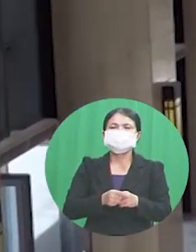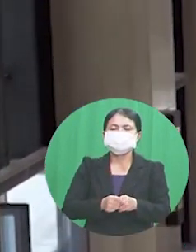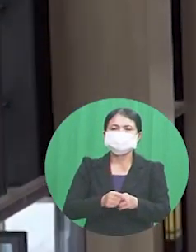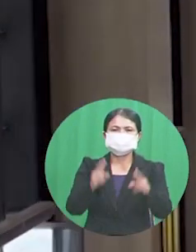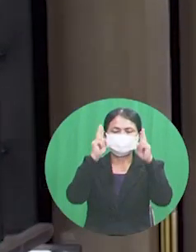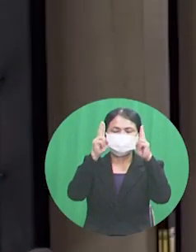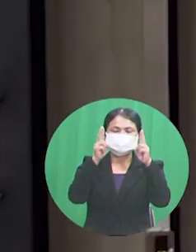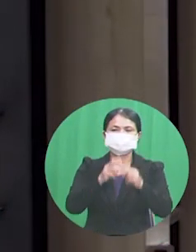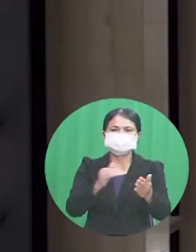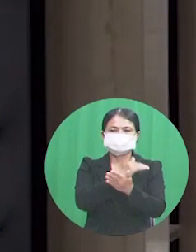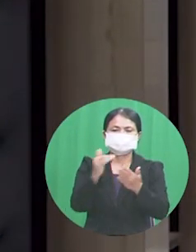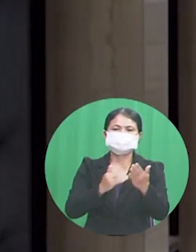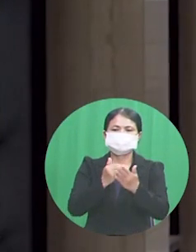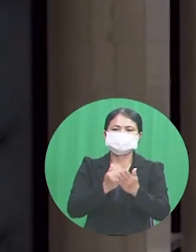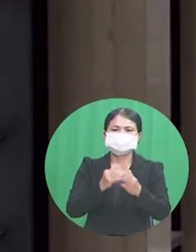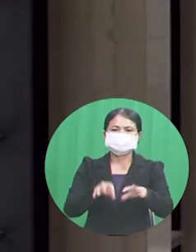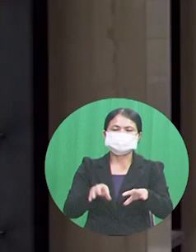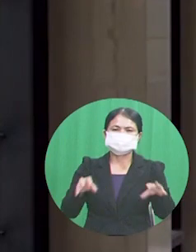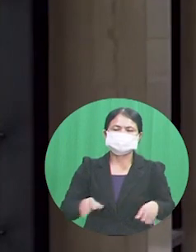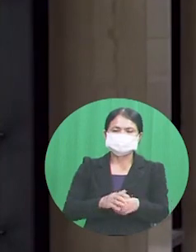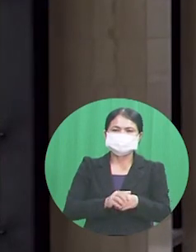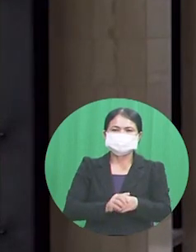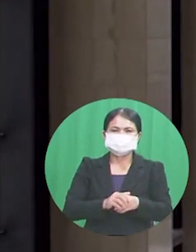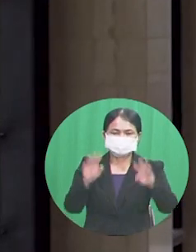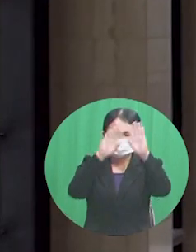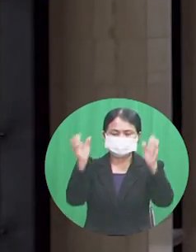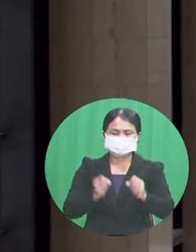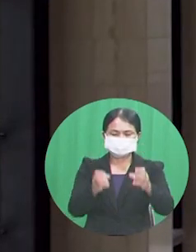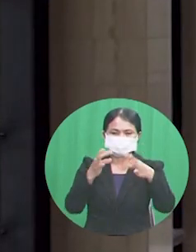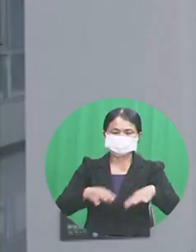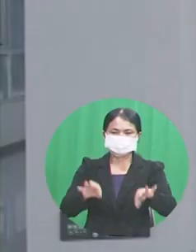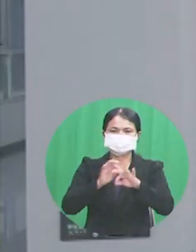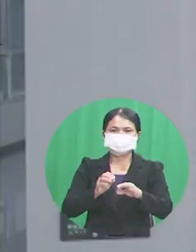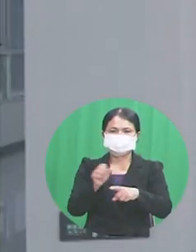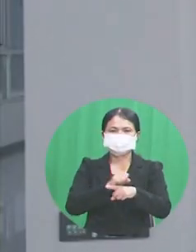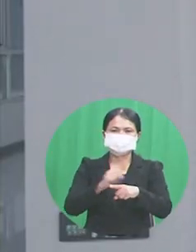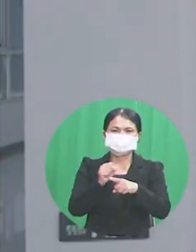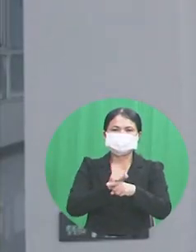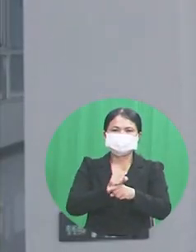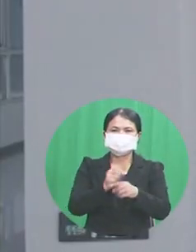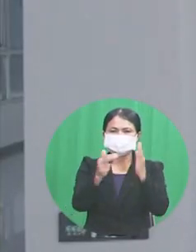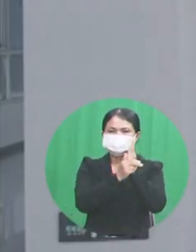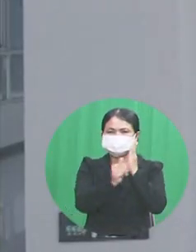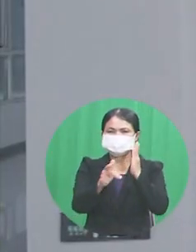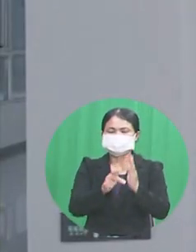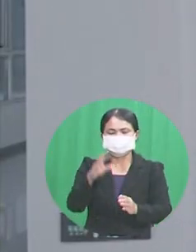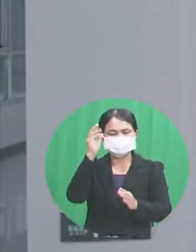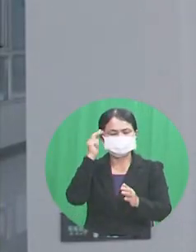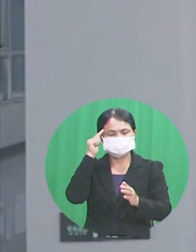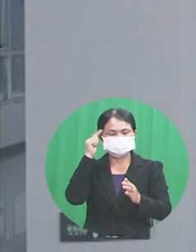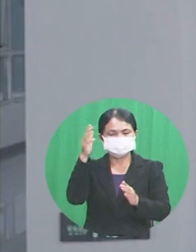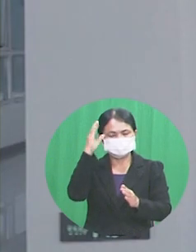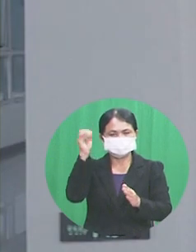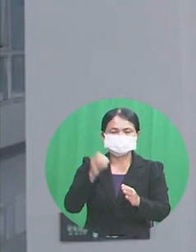អប់រំថ្នាក់សាកលវិទ្យាល័យនិងមូលដ្ឋានគឺជាយន្តការដ៏សំខាន់សម្រាប់បណ្ដុះបណ្ដាលទេពកោសលឲ្យលោកជឿថានិស្សិត